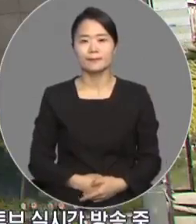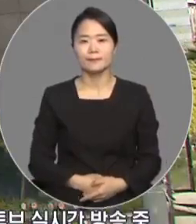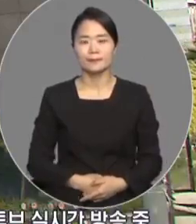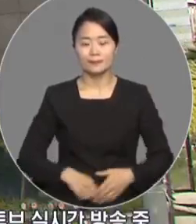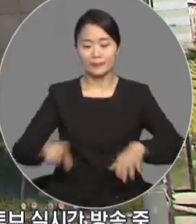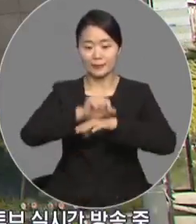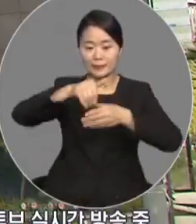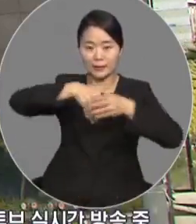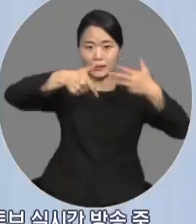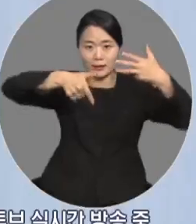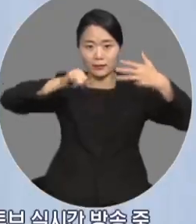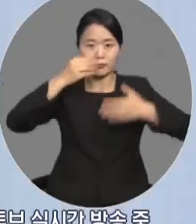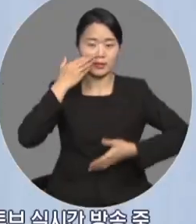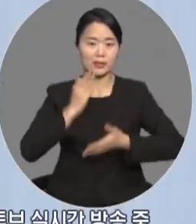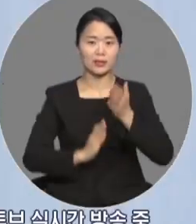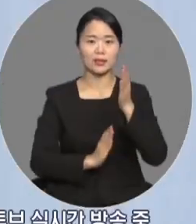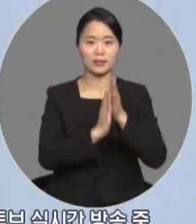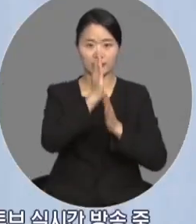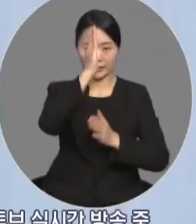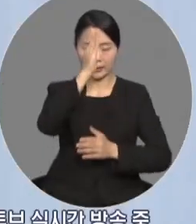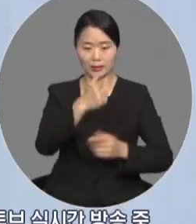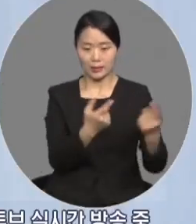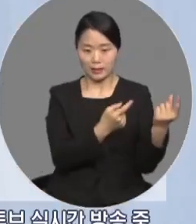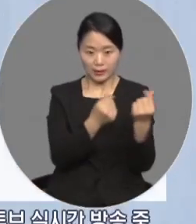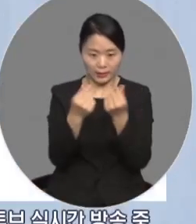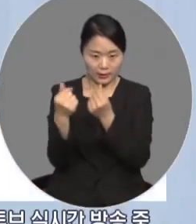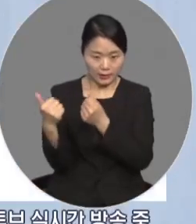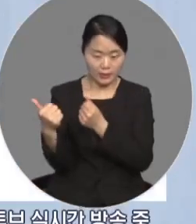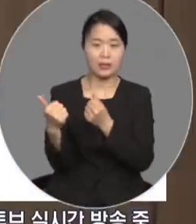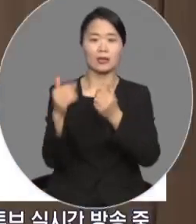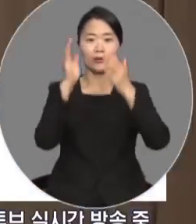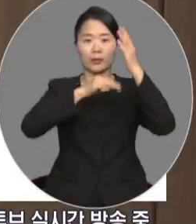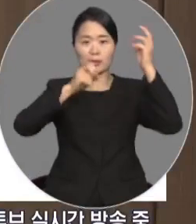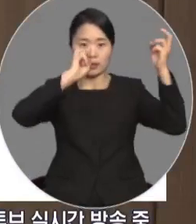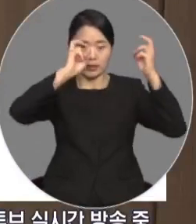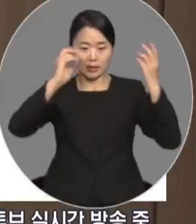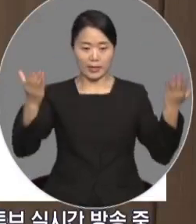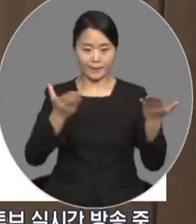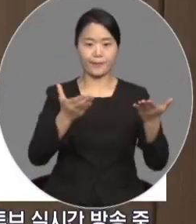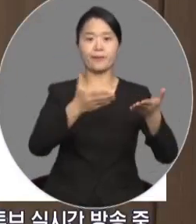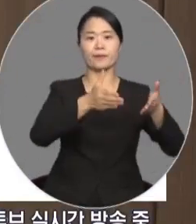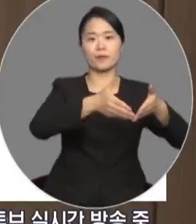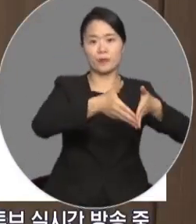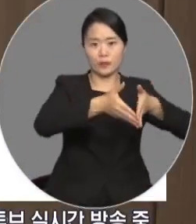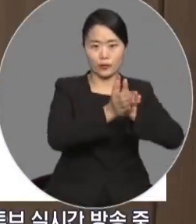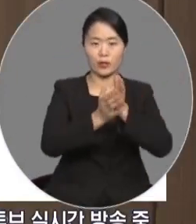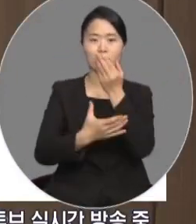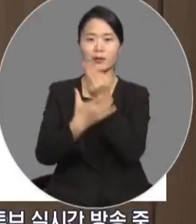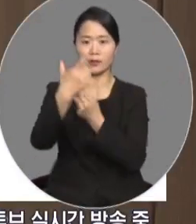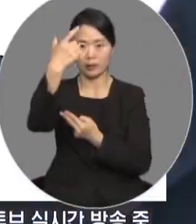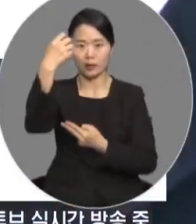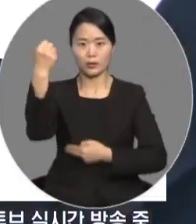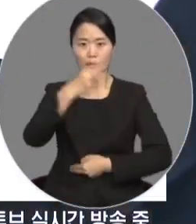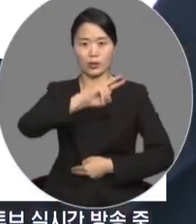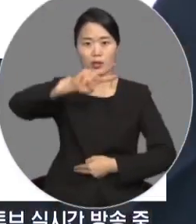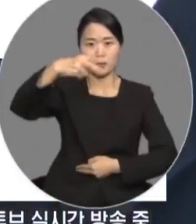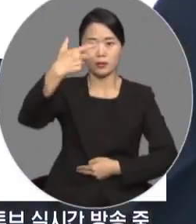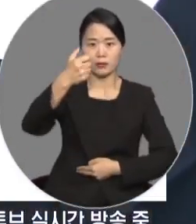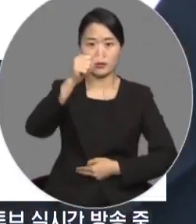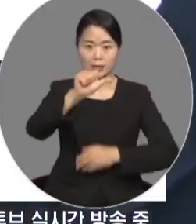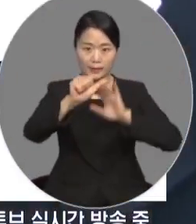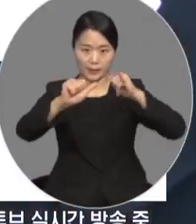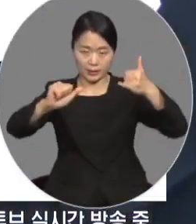민선 8기 울산시가 유사 업무를 하는 공공기관을 통폐합하고 인력 265명을 감축해 절감한